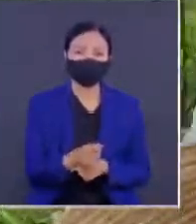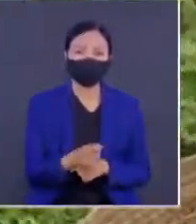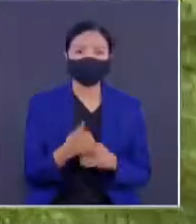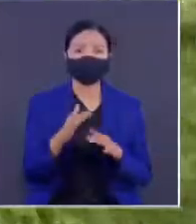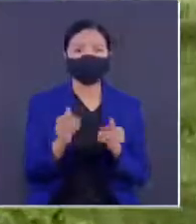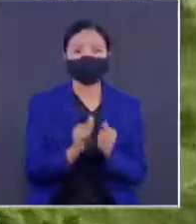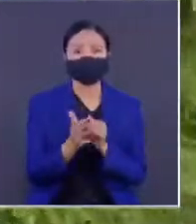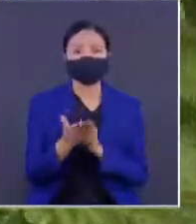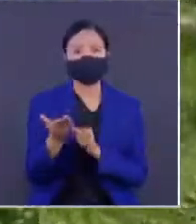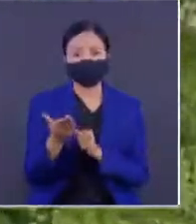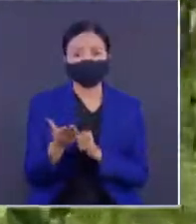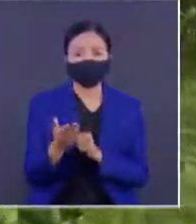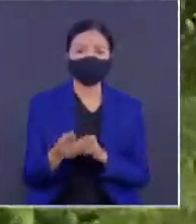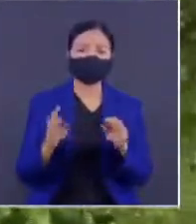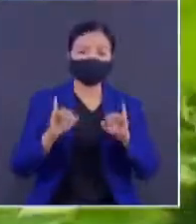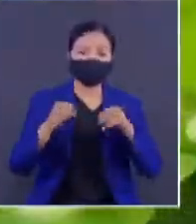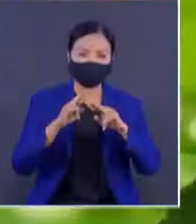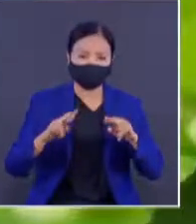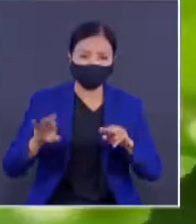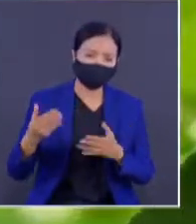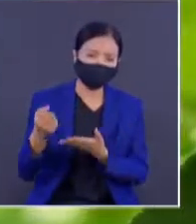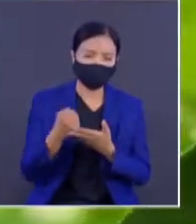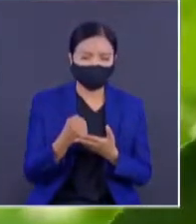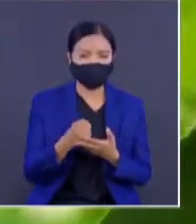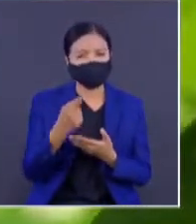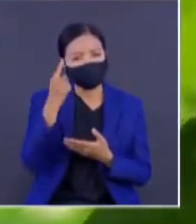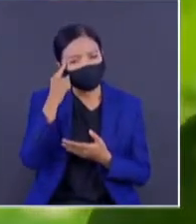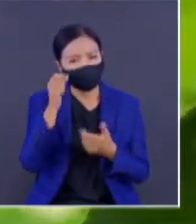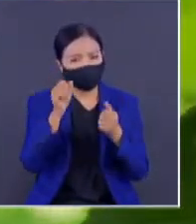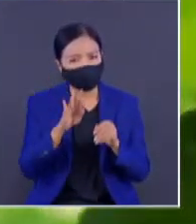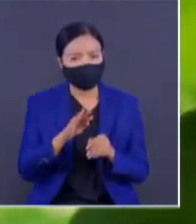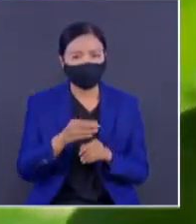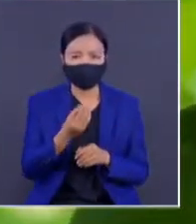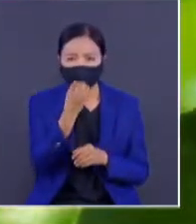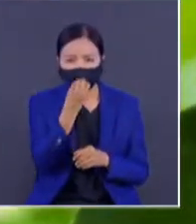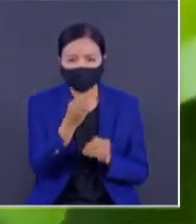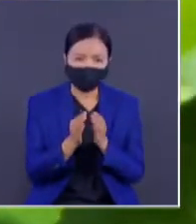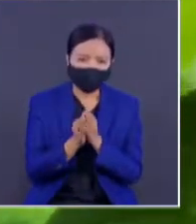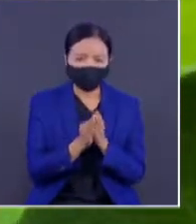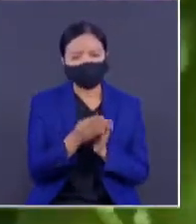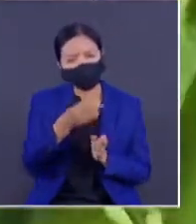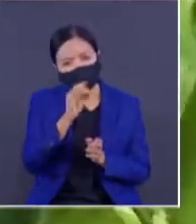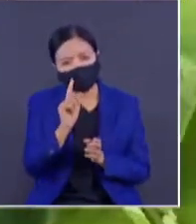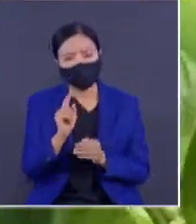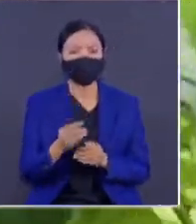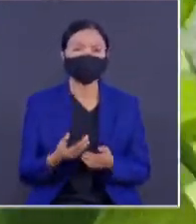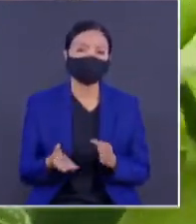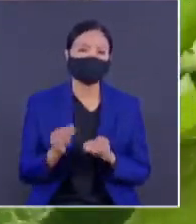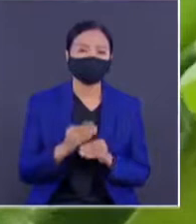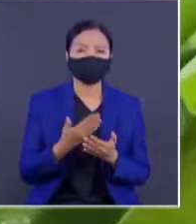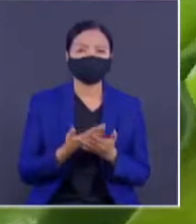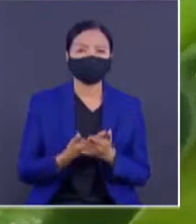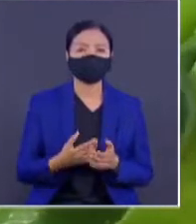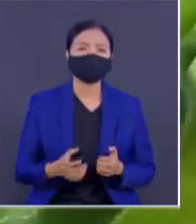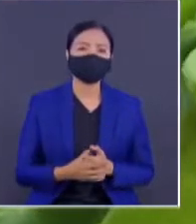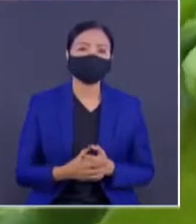ก็เลยอยากให้บาริสต้านี่แหละมาช่วยครีเอทออกแบบเมนูให้หน่อยเพื่อที่จะได้กระตุ้นแล้วก็เพิ่มยอดขายอีกนะคะอยากชิมเลยอ่ะอย